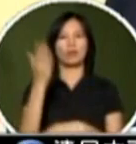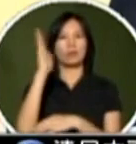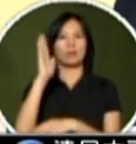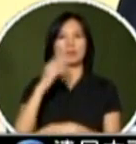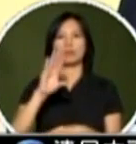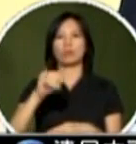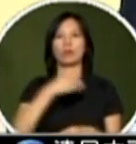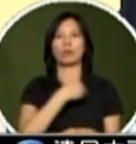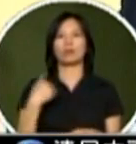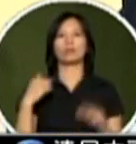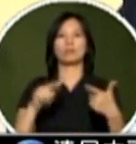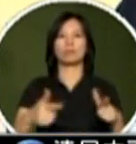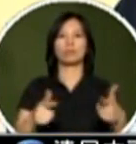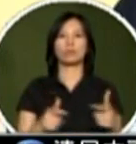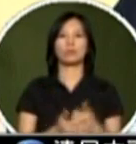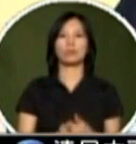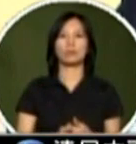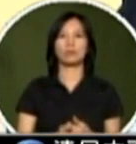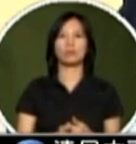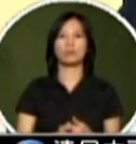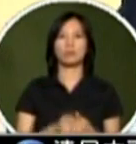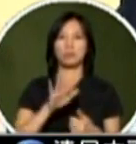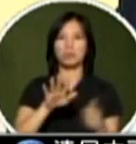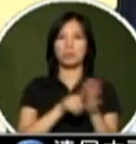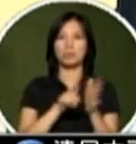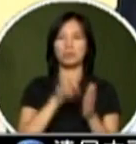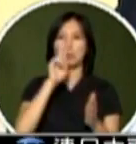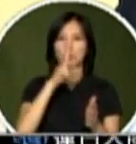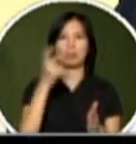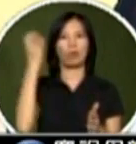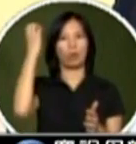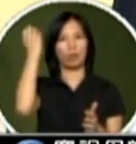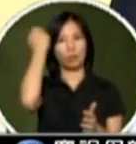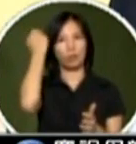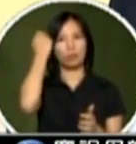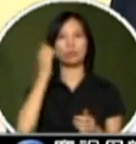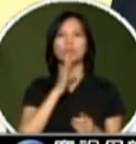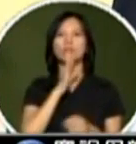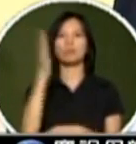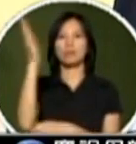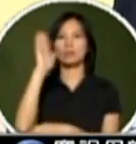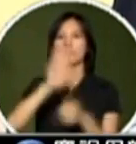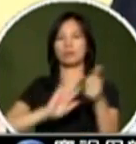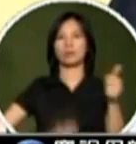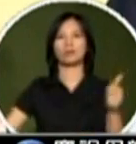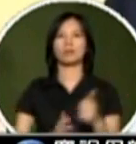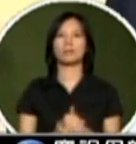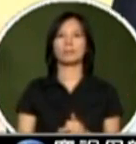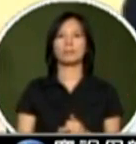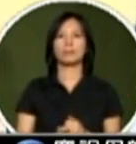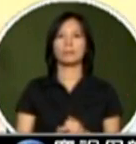我们已经知道，政府不但不是万能，有些错误、痛苦，还。 才可能是政府造成的。